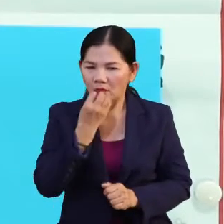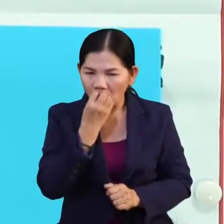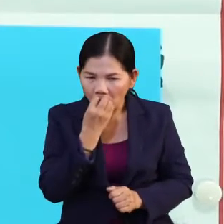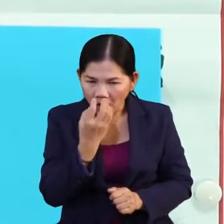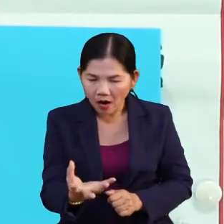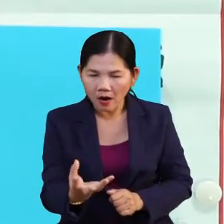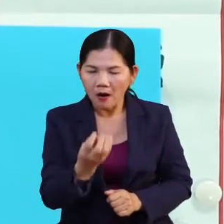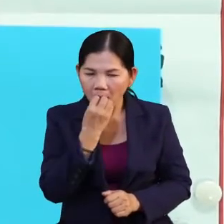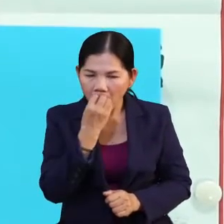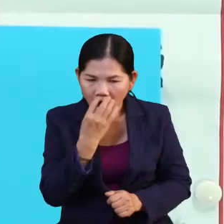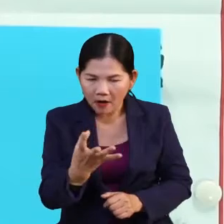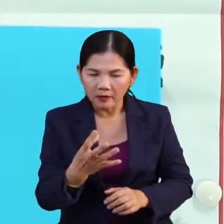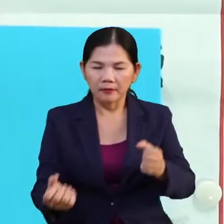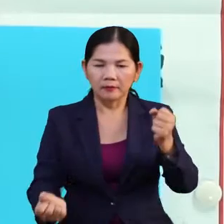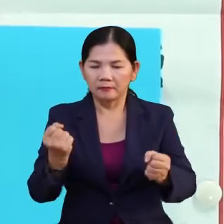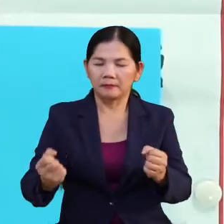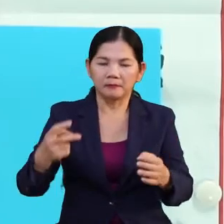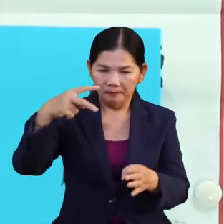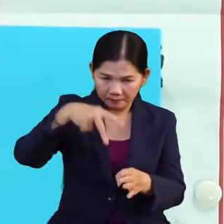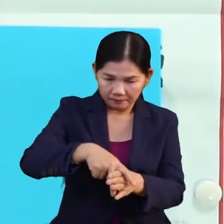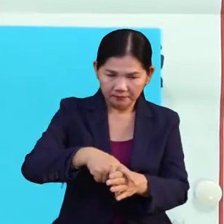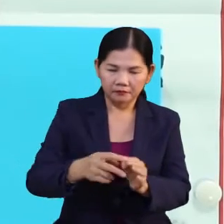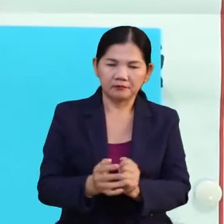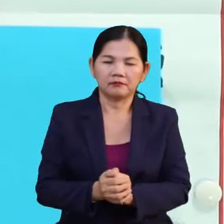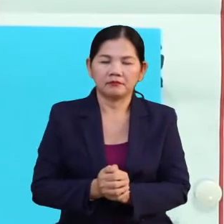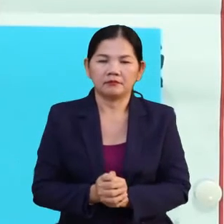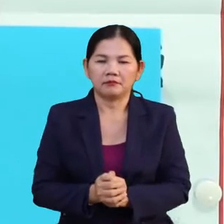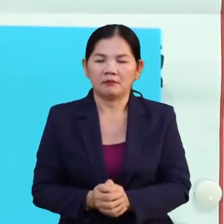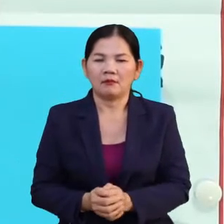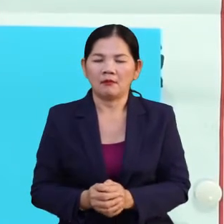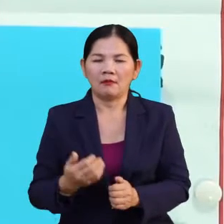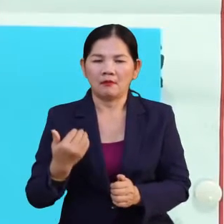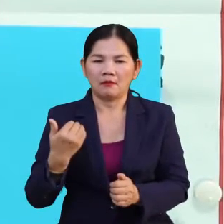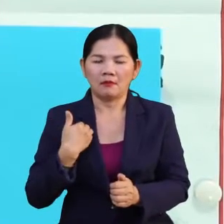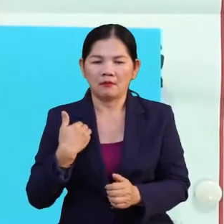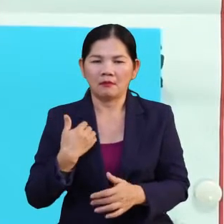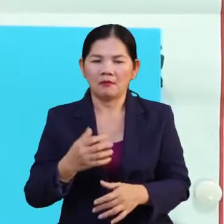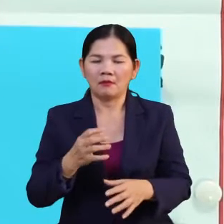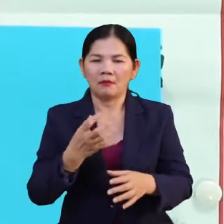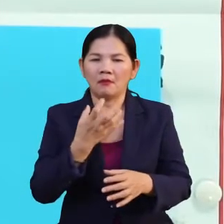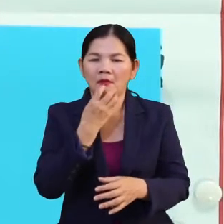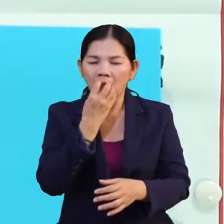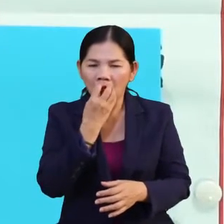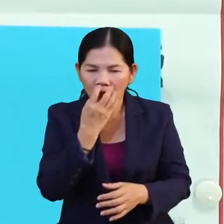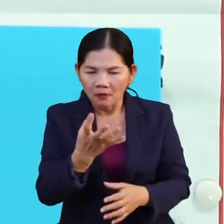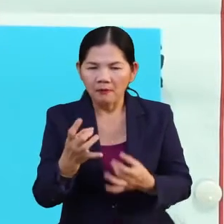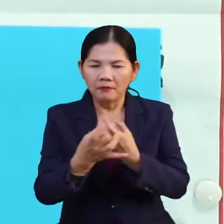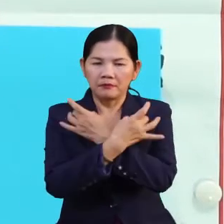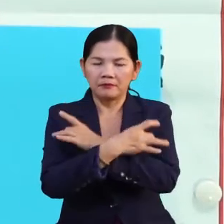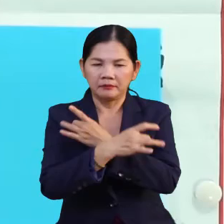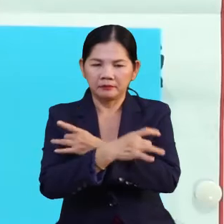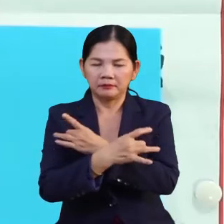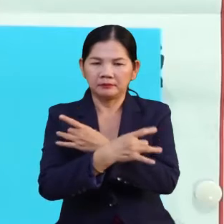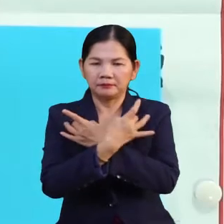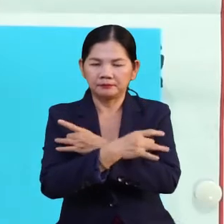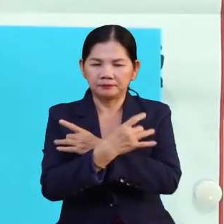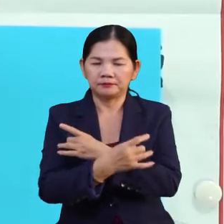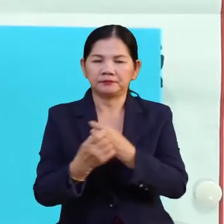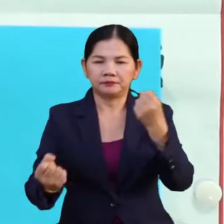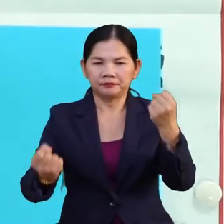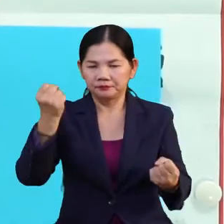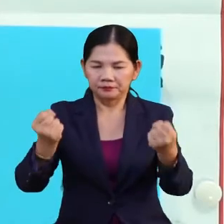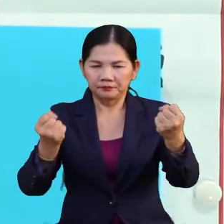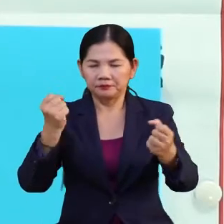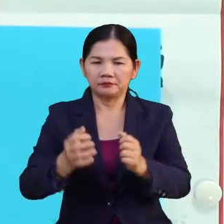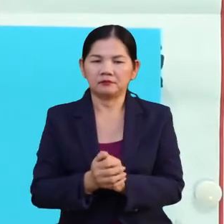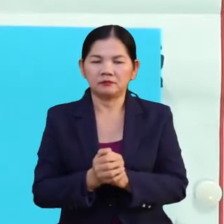ខាក់ស្ដោះនៅក្នុងរថយន្តទេប្រសិនបើកូនខ្លះពុលឡានពុលគេថាគេប្រាប់វាថាពុលឡានណាកូន